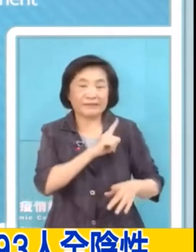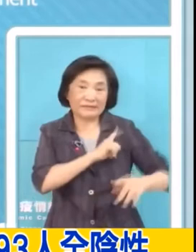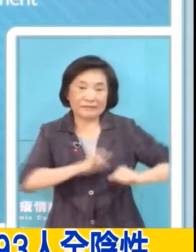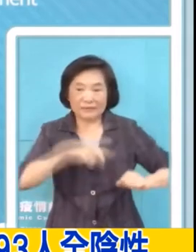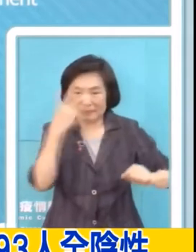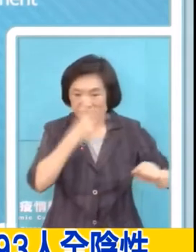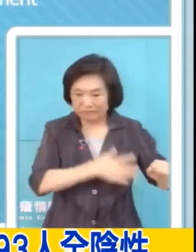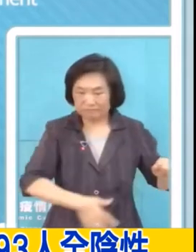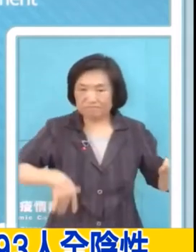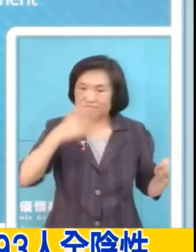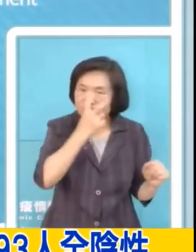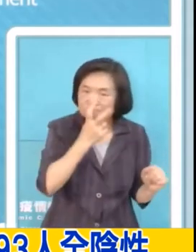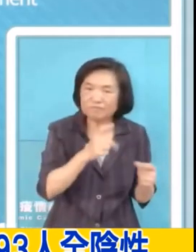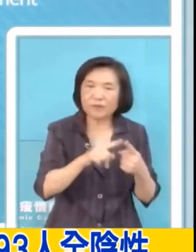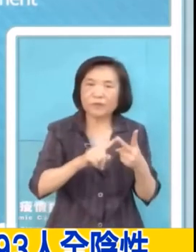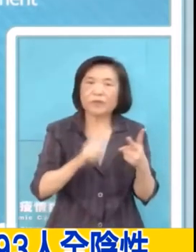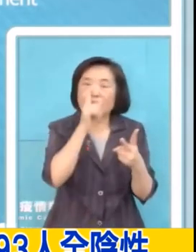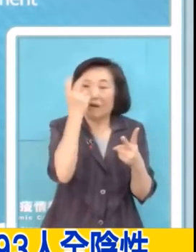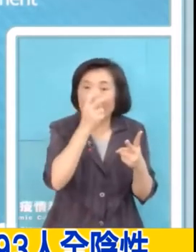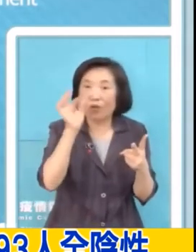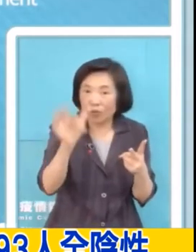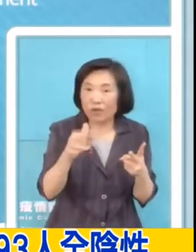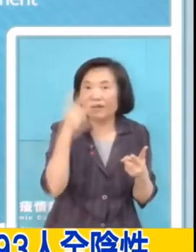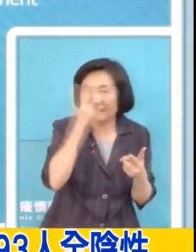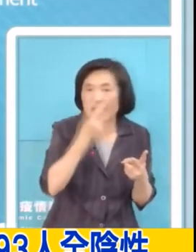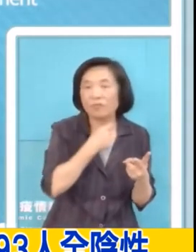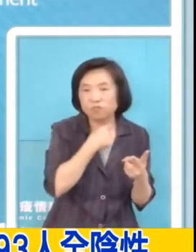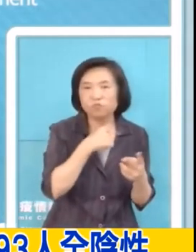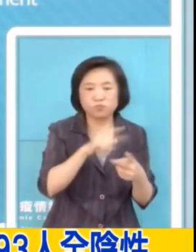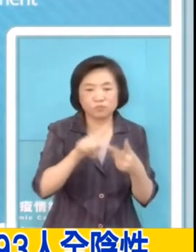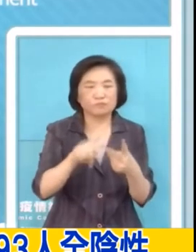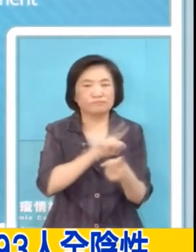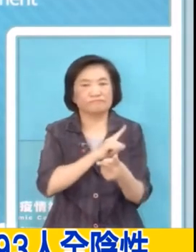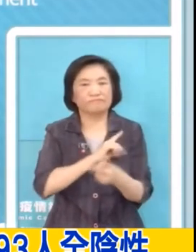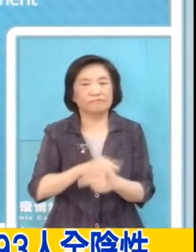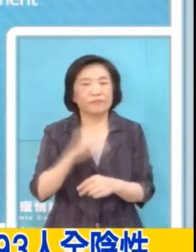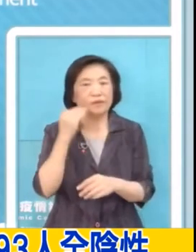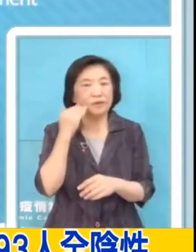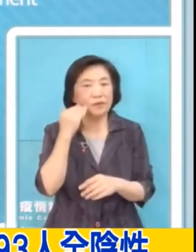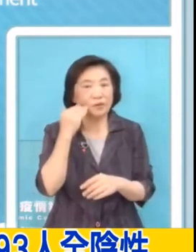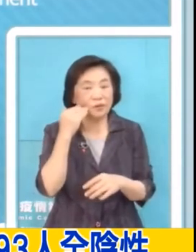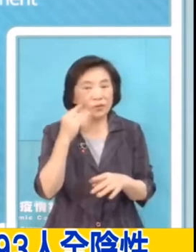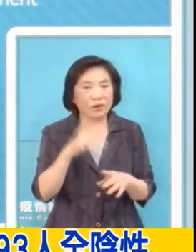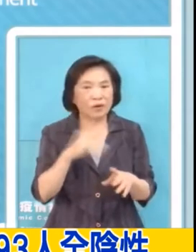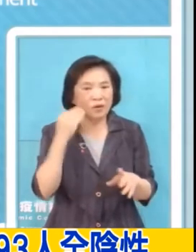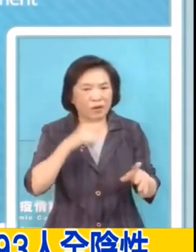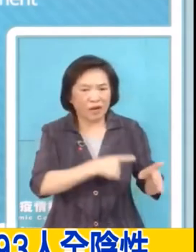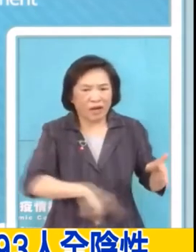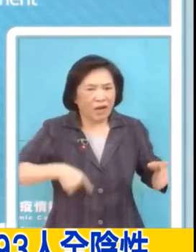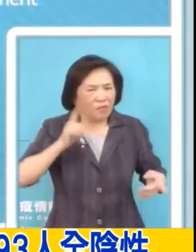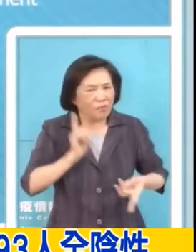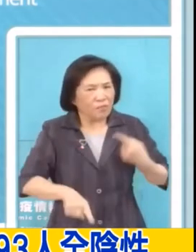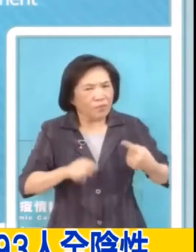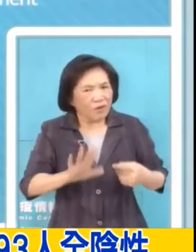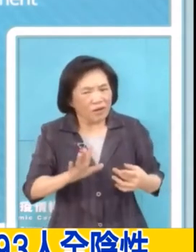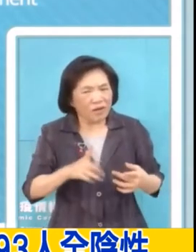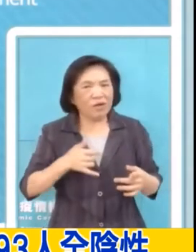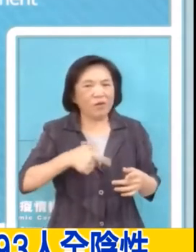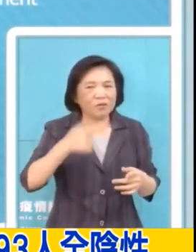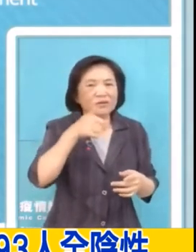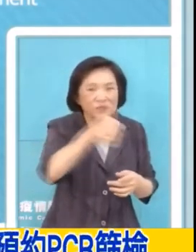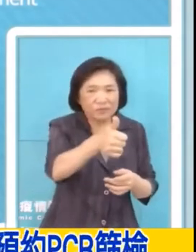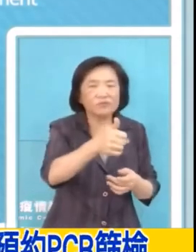管理，或者是做快筛哦。所以说快筛症的或是有症状，那来做是比较有意义的。那不